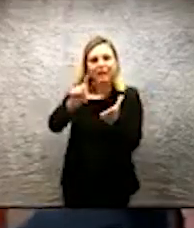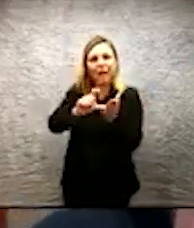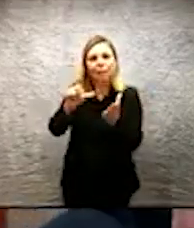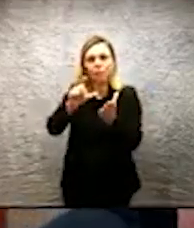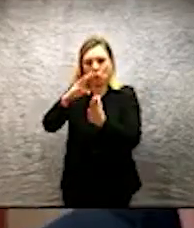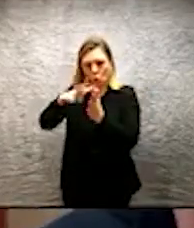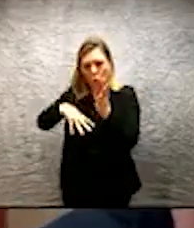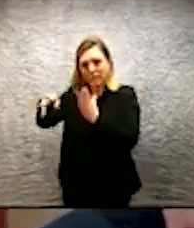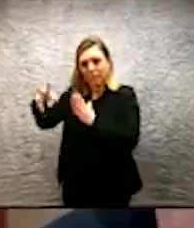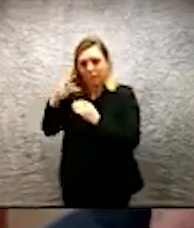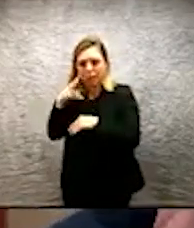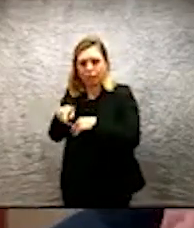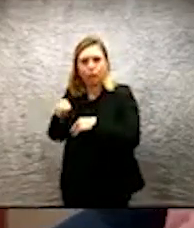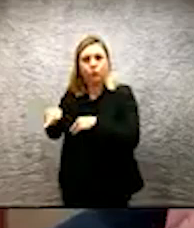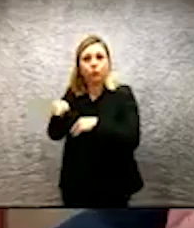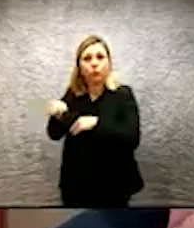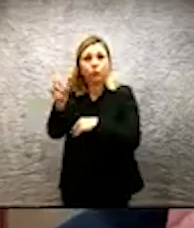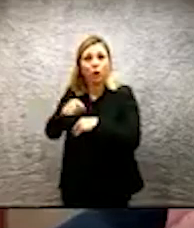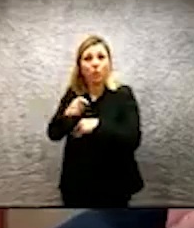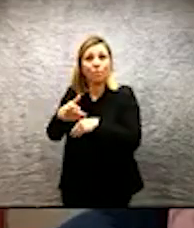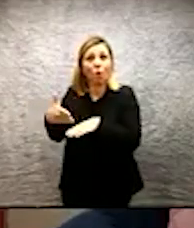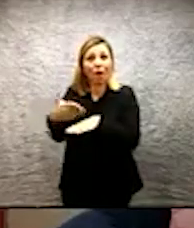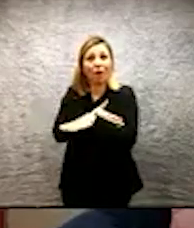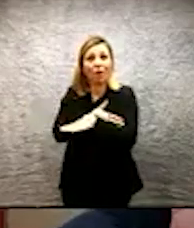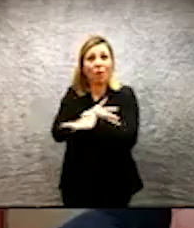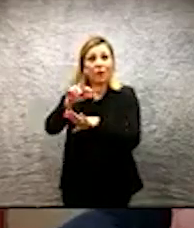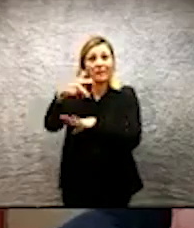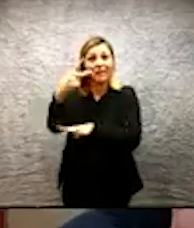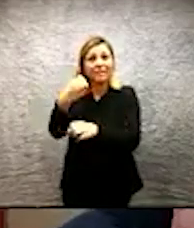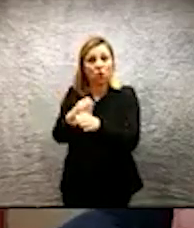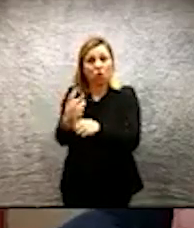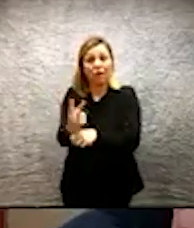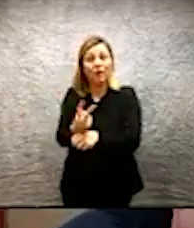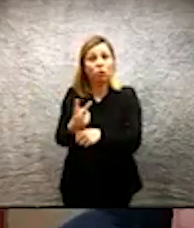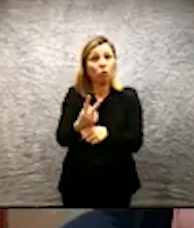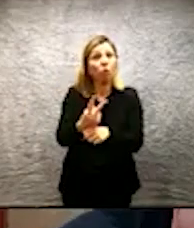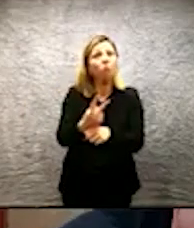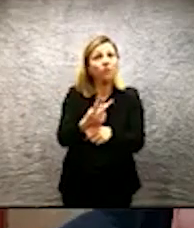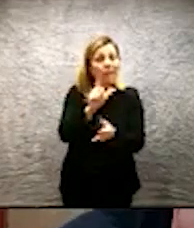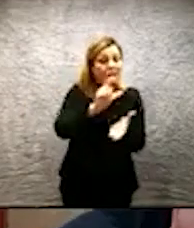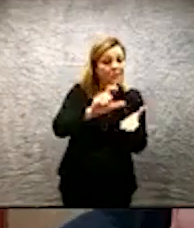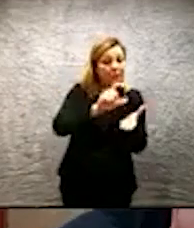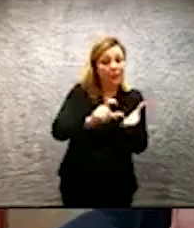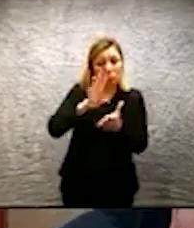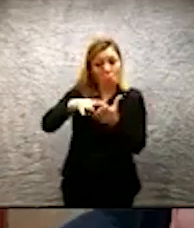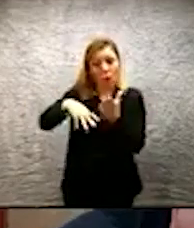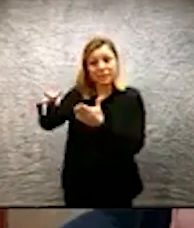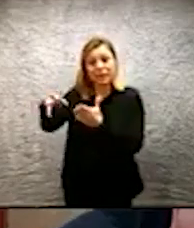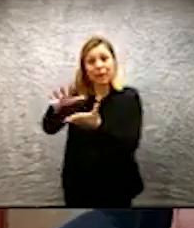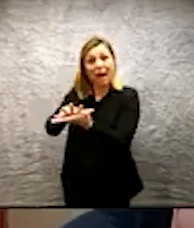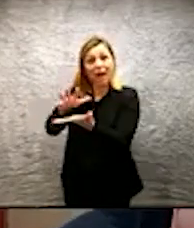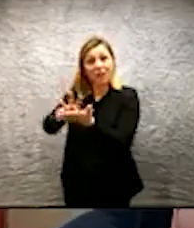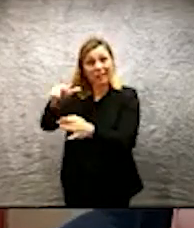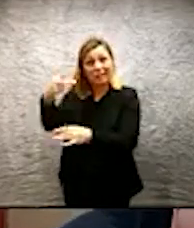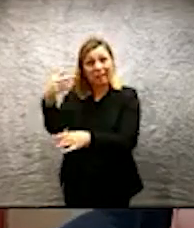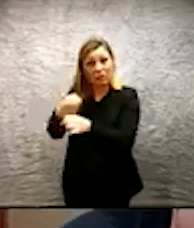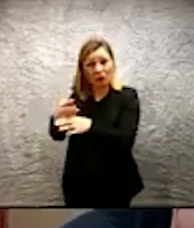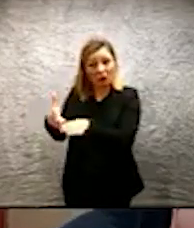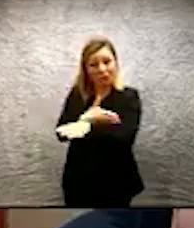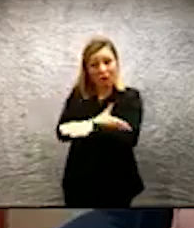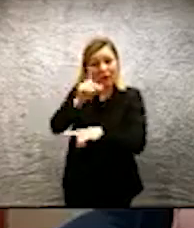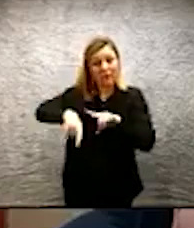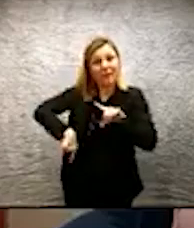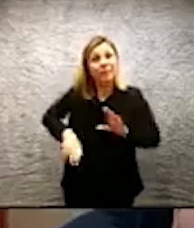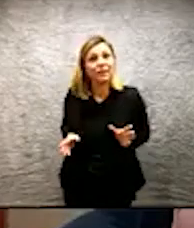WhatsApp, c'est interdit avant 13 ans, ces deux sites. Donc même si on sait très bien que la réalité n'est